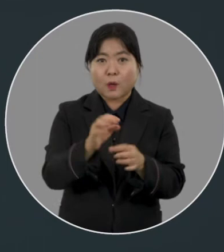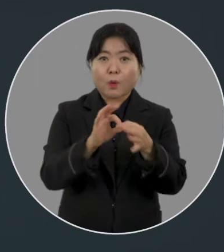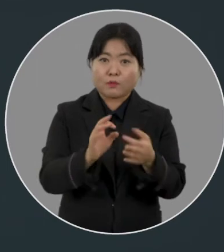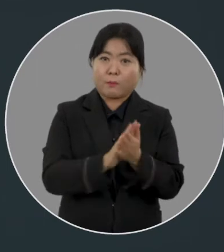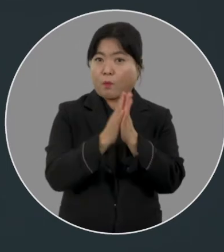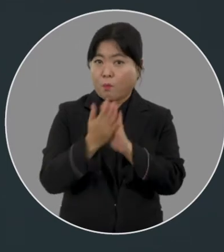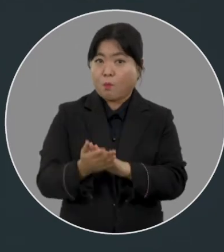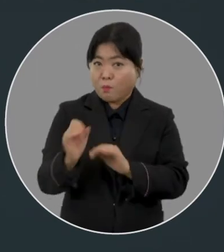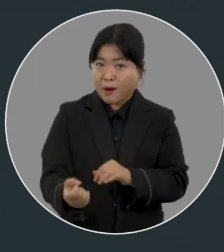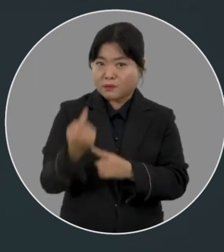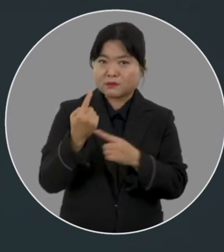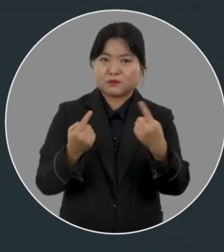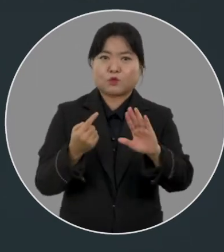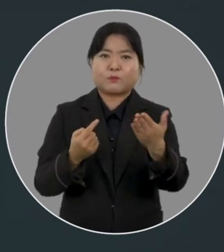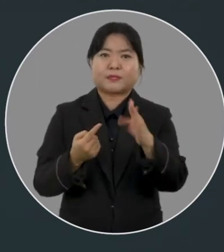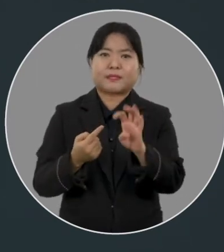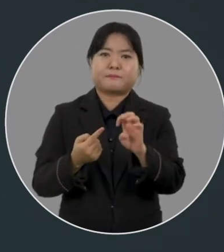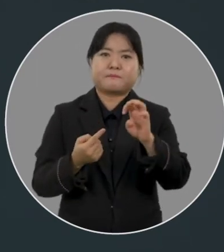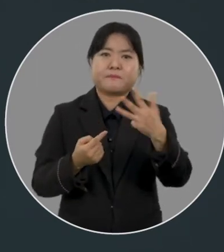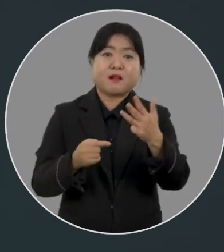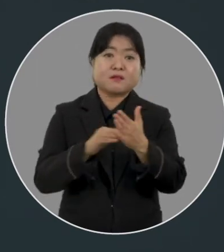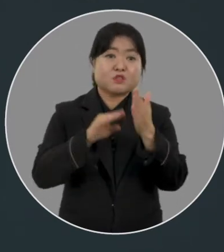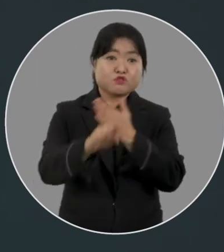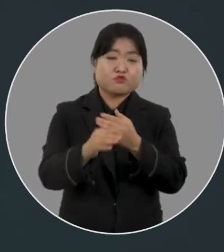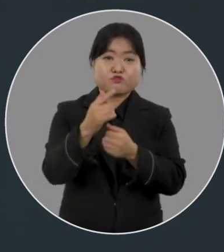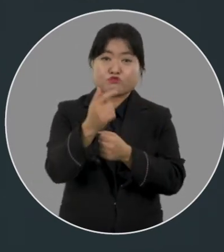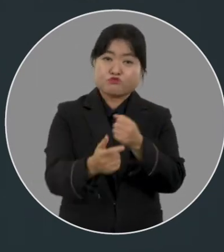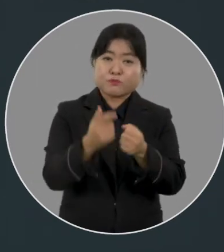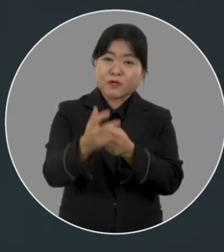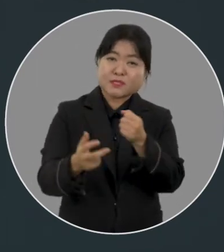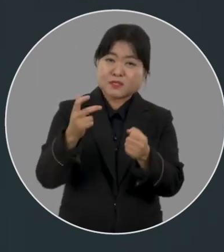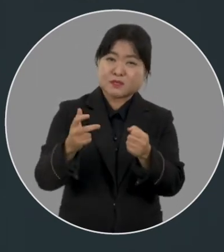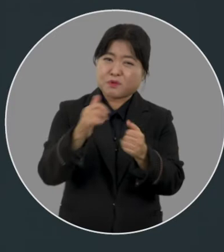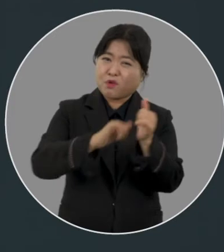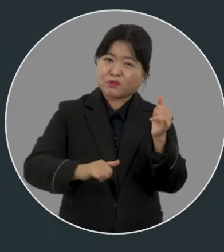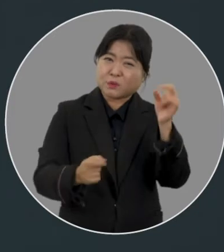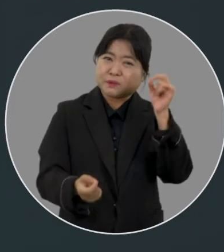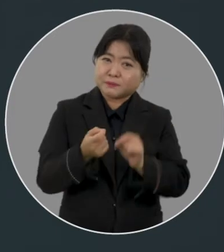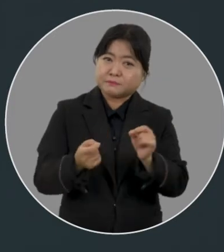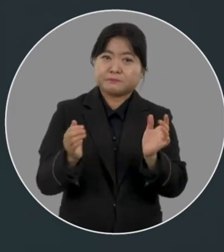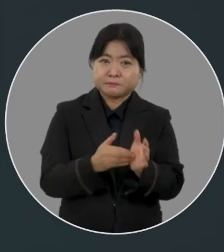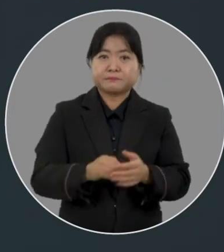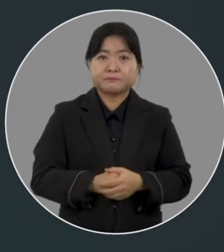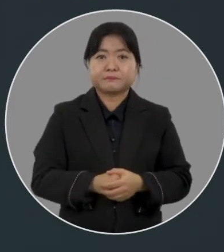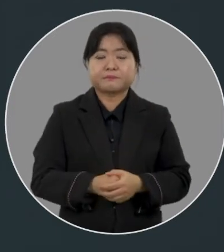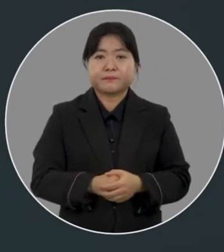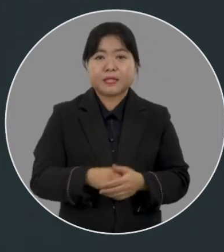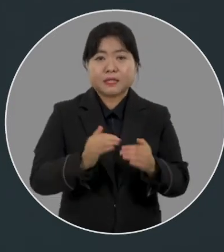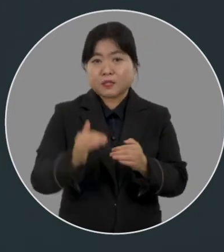것은 결국 1948년 이후 60년, 70년의 역사밖에 되지 않는 겁니다.